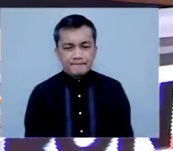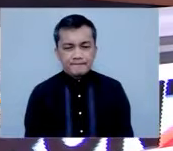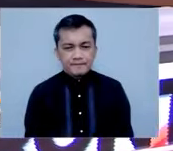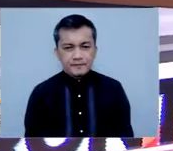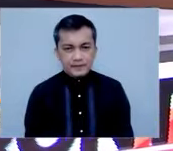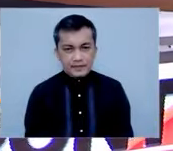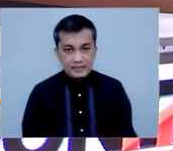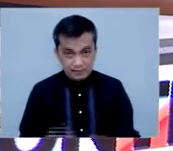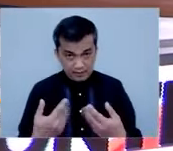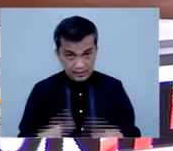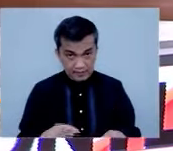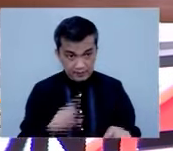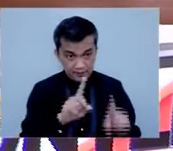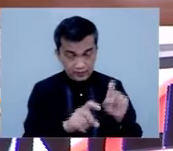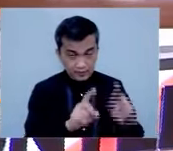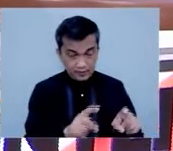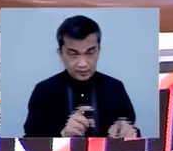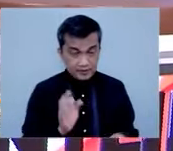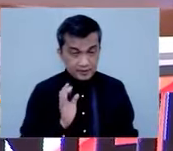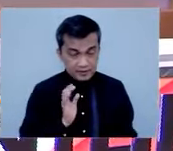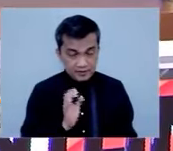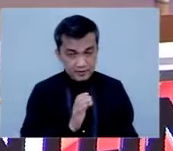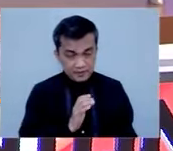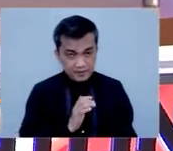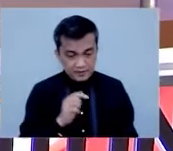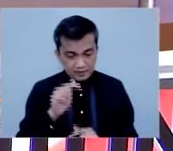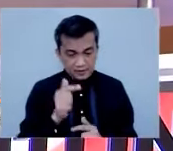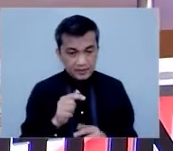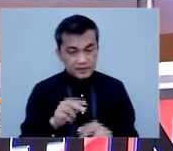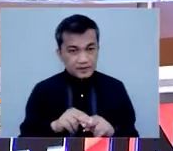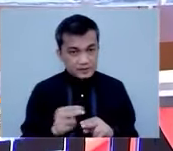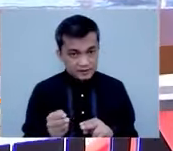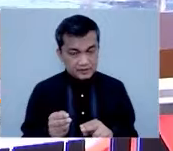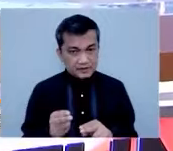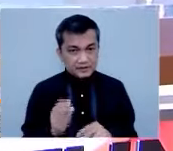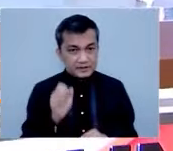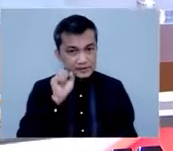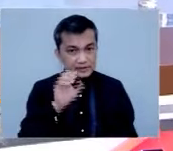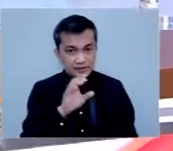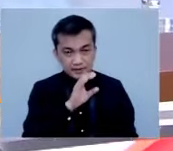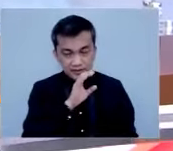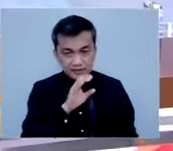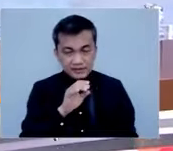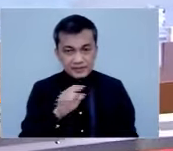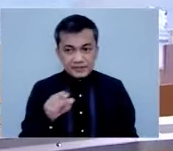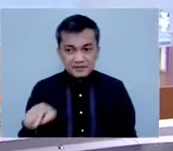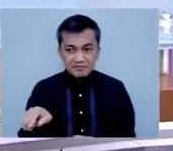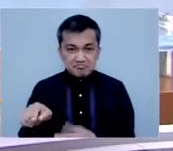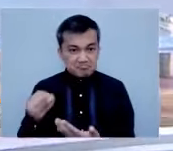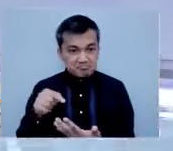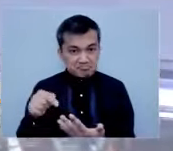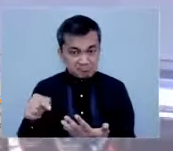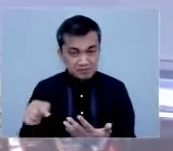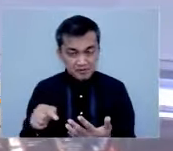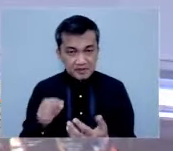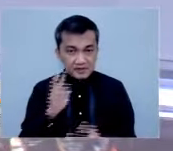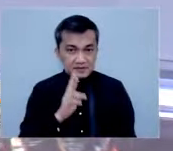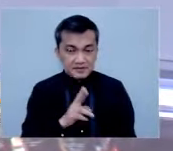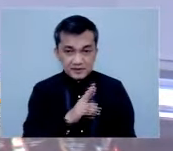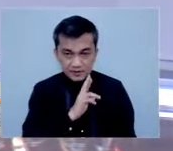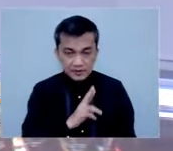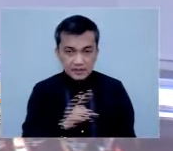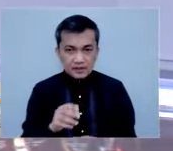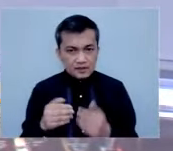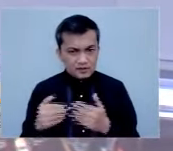Matapos mausisa sa Kamara ang paglimita ng diskwento sa mga senior citizens sa ilang establishmento, isinusulong na